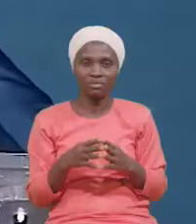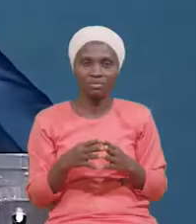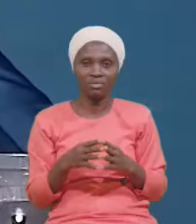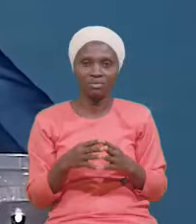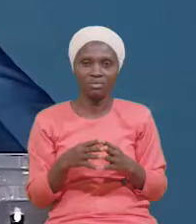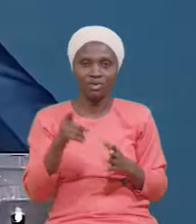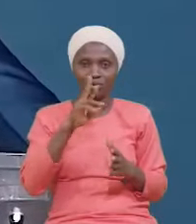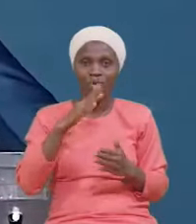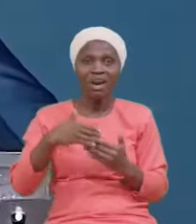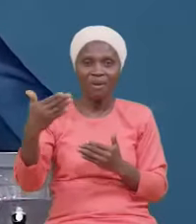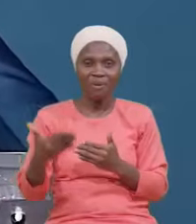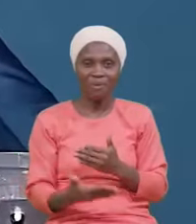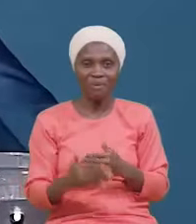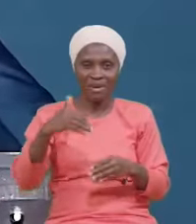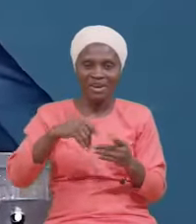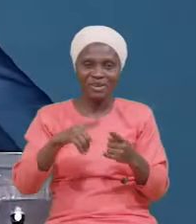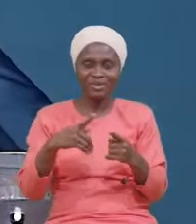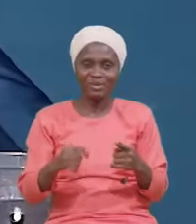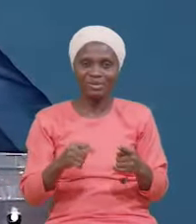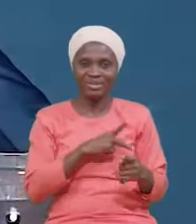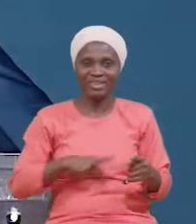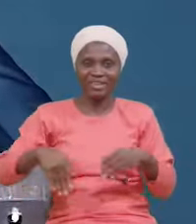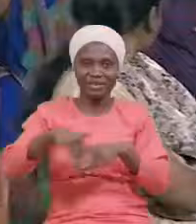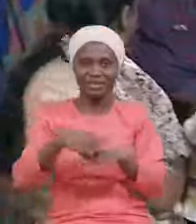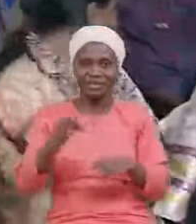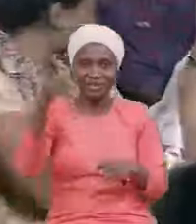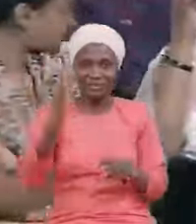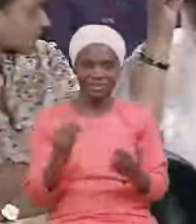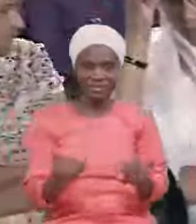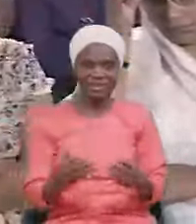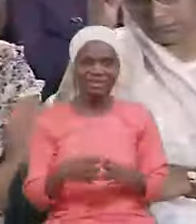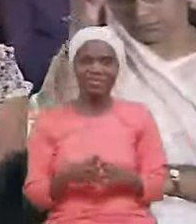you are welcome into the kingdom of God.